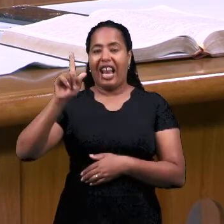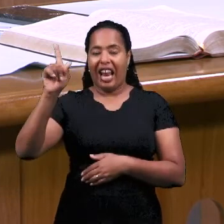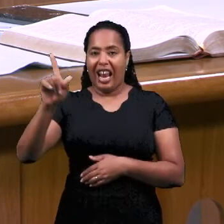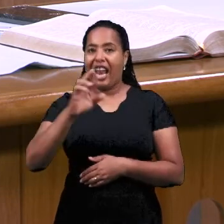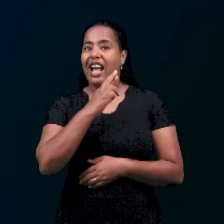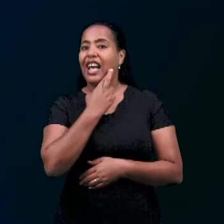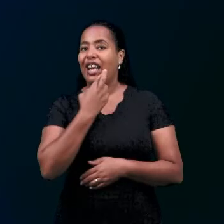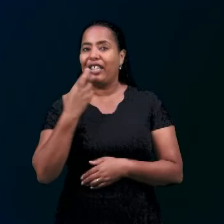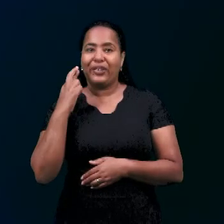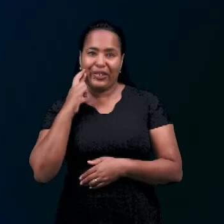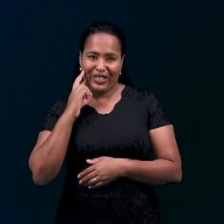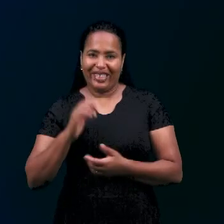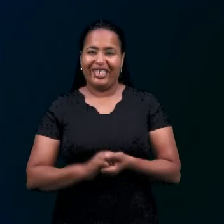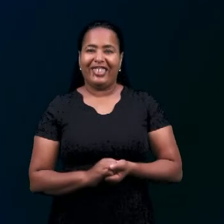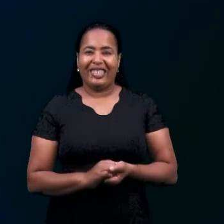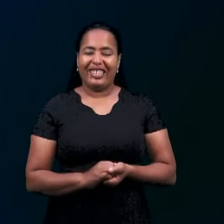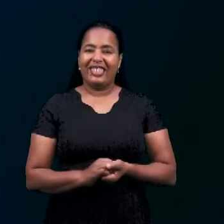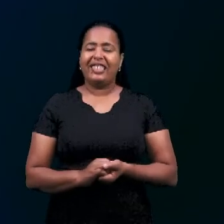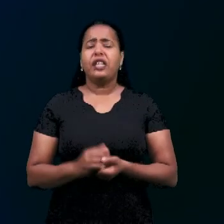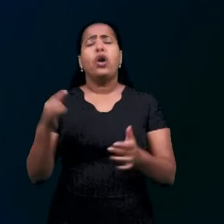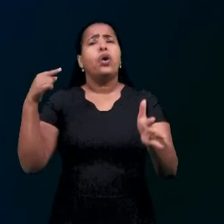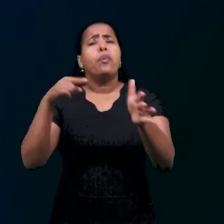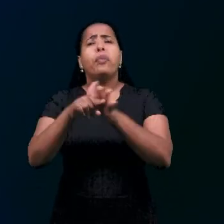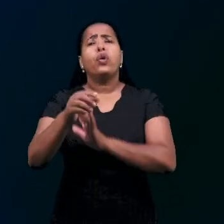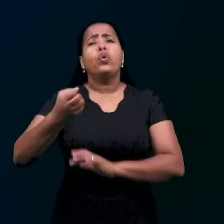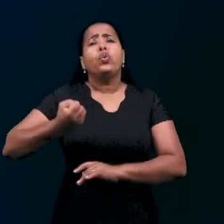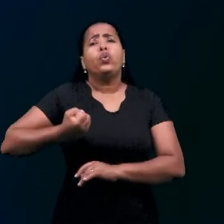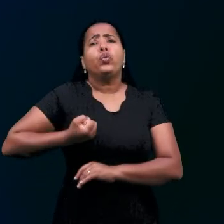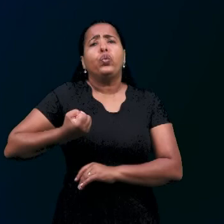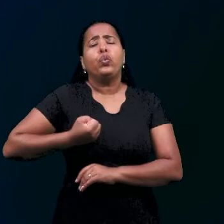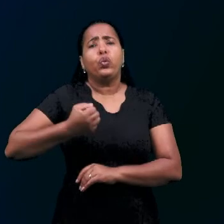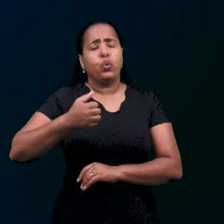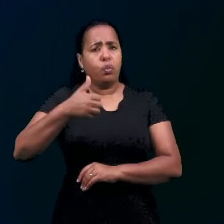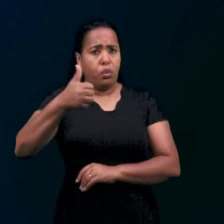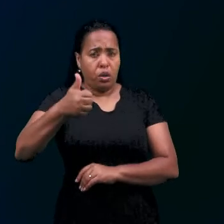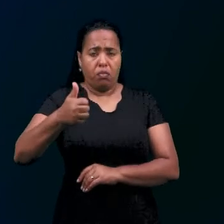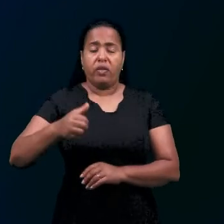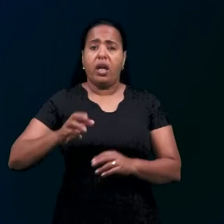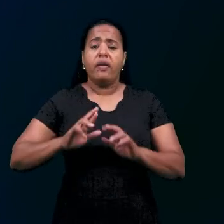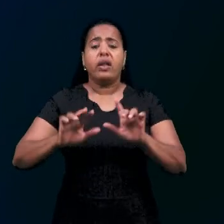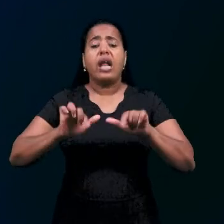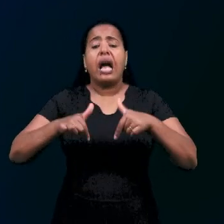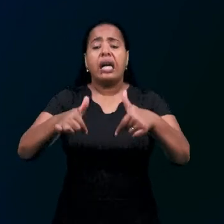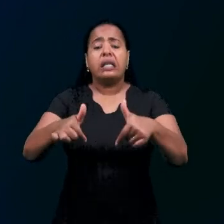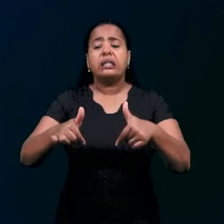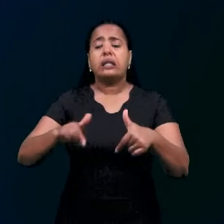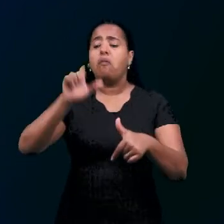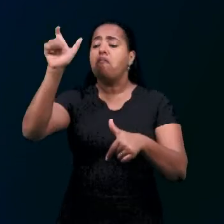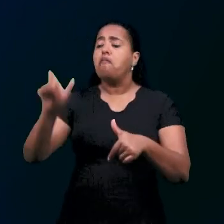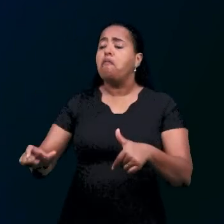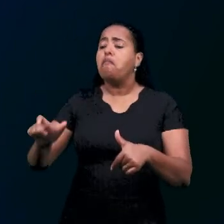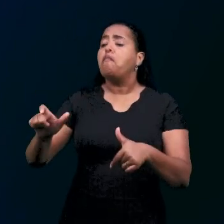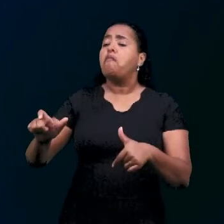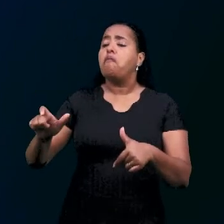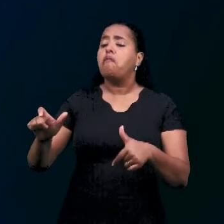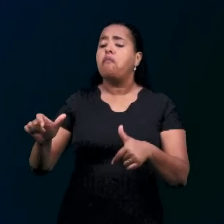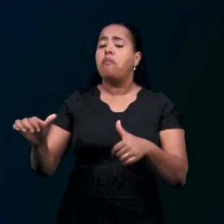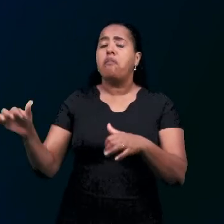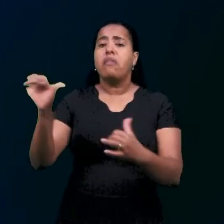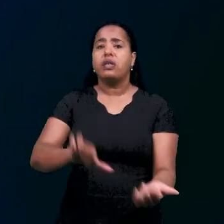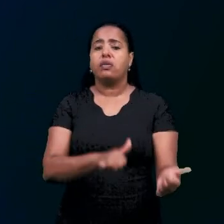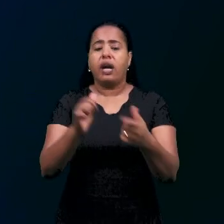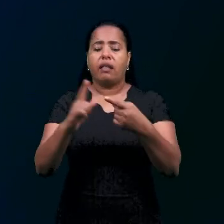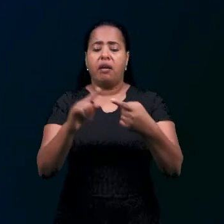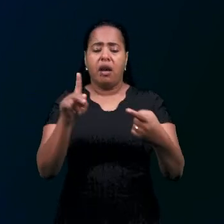Rondônia. La question numéro 1. En faisant référence à l'acte, qui baptise avec l'eau? La professeure,